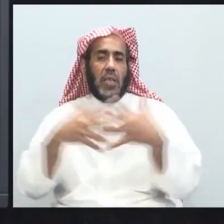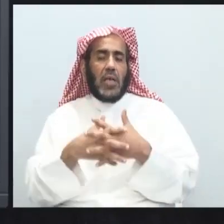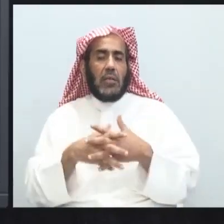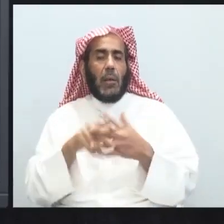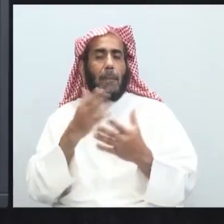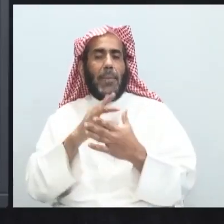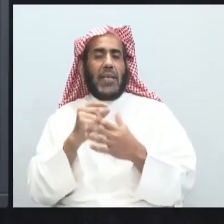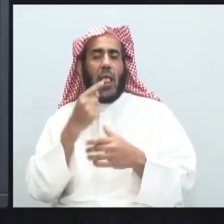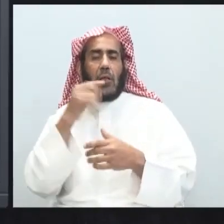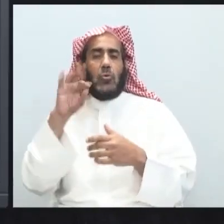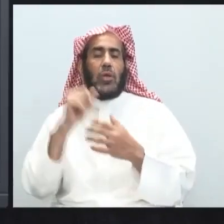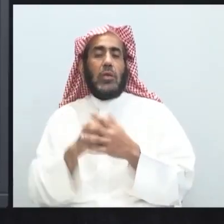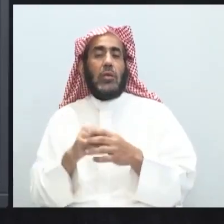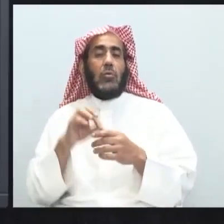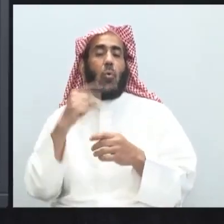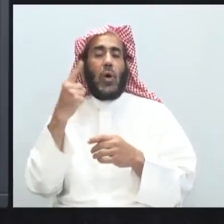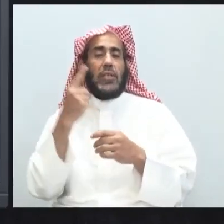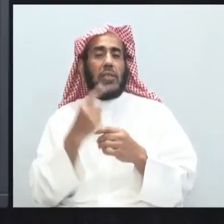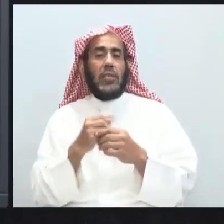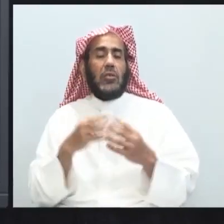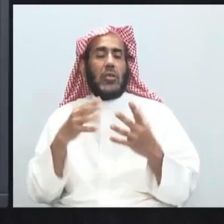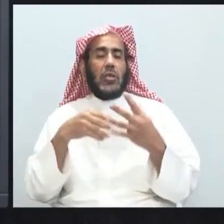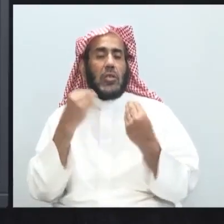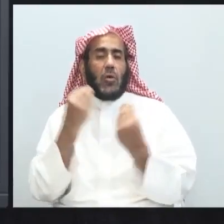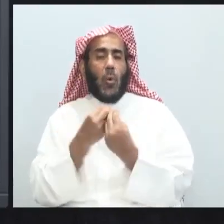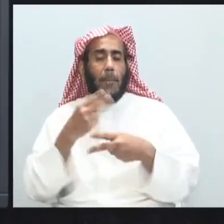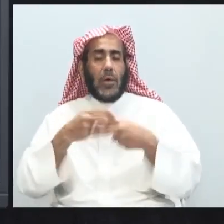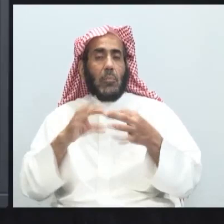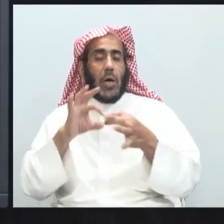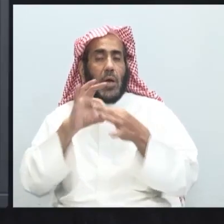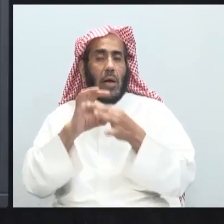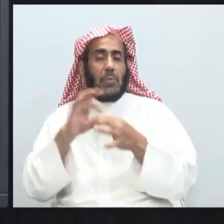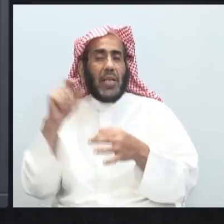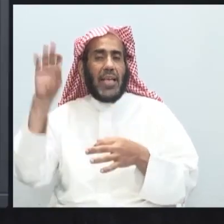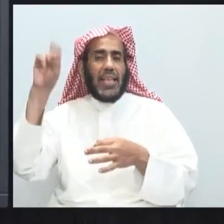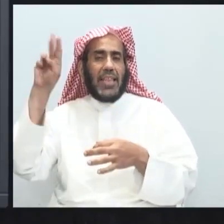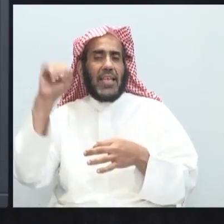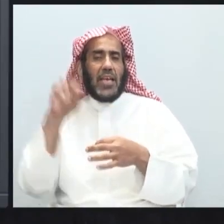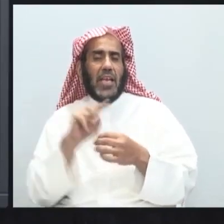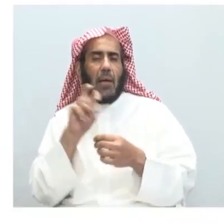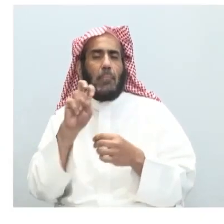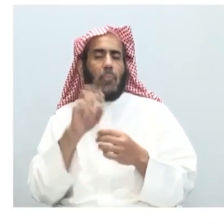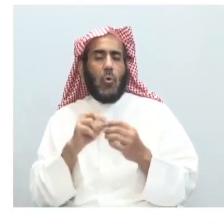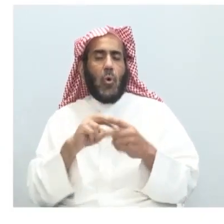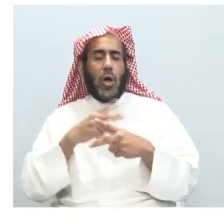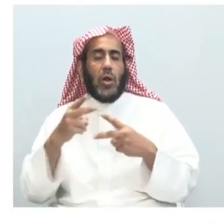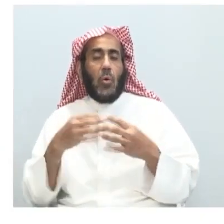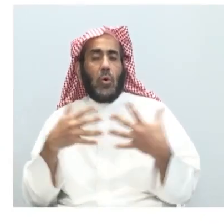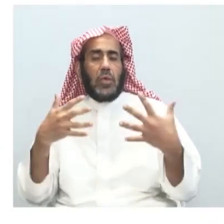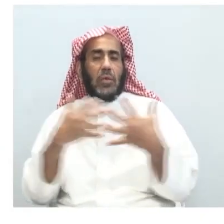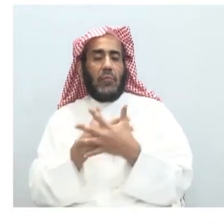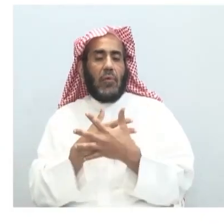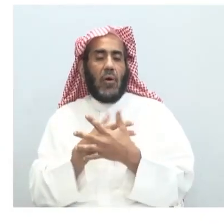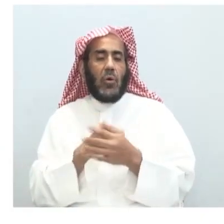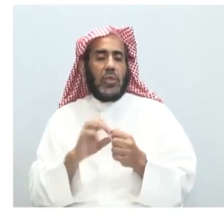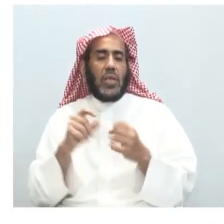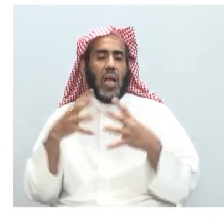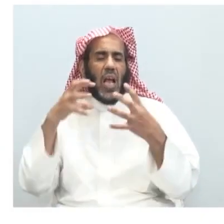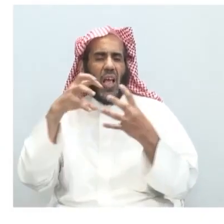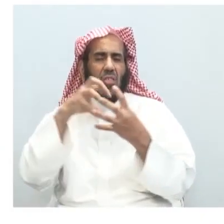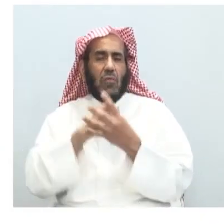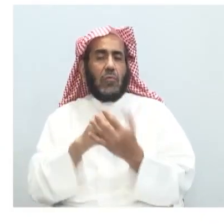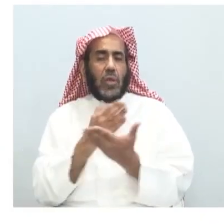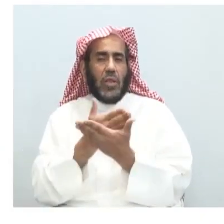بين سكرين احاديين ستتكون بينهما رابطه ايثريه ونوع التفاعل فيه تفاعل تكثف